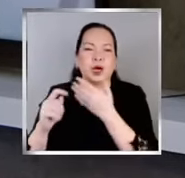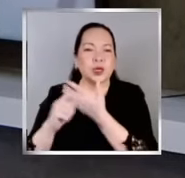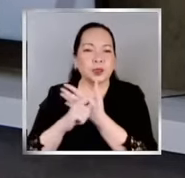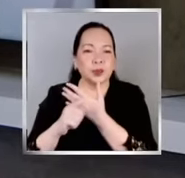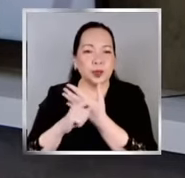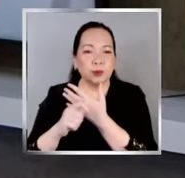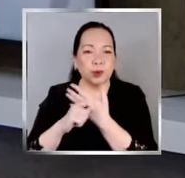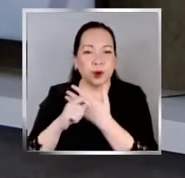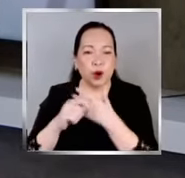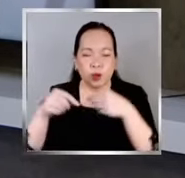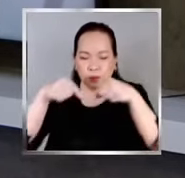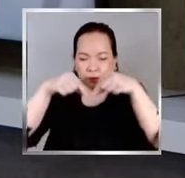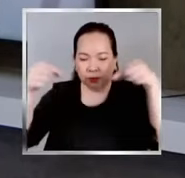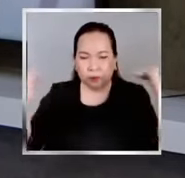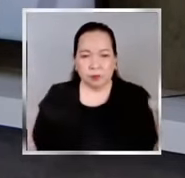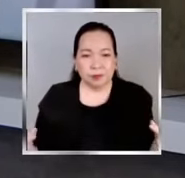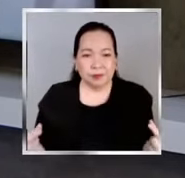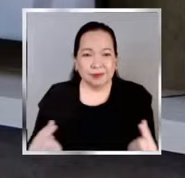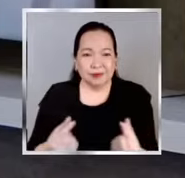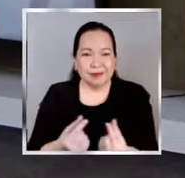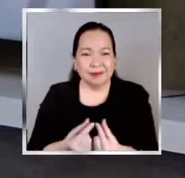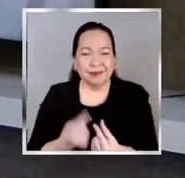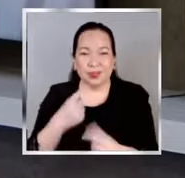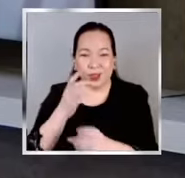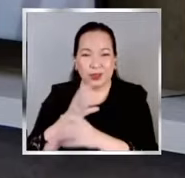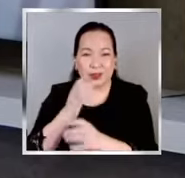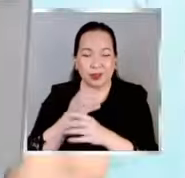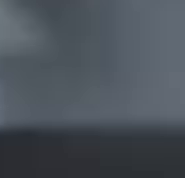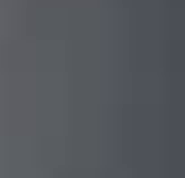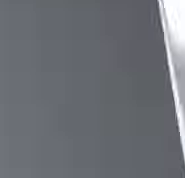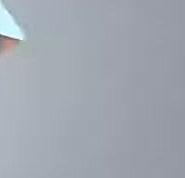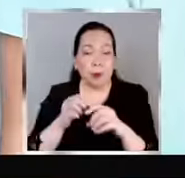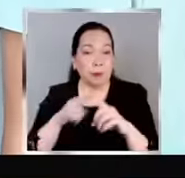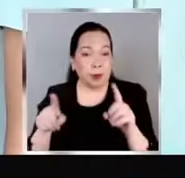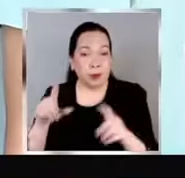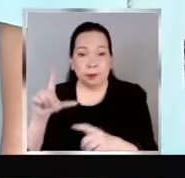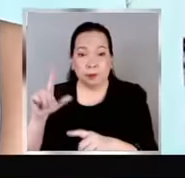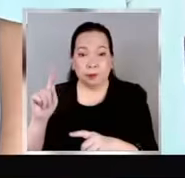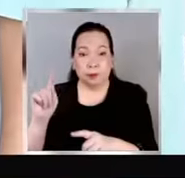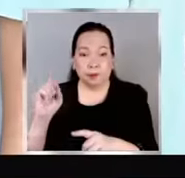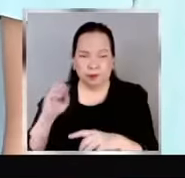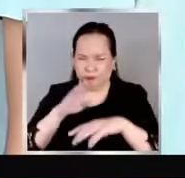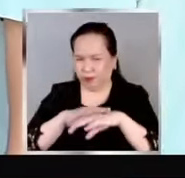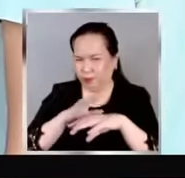Pero may paalala riyan ng LTO. Nakatutok si Joseph Moro.